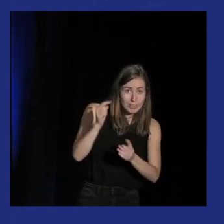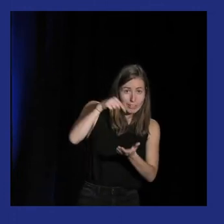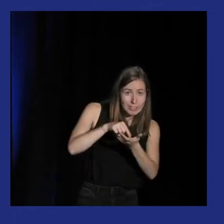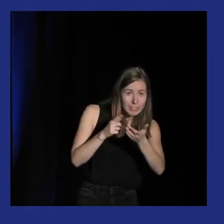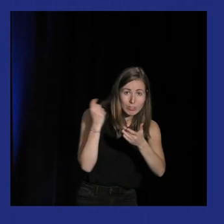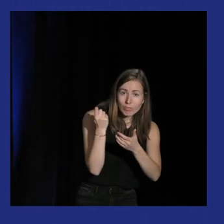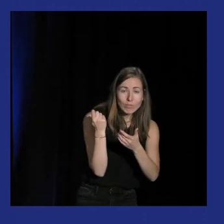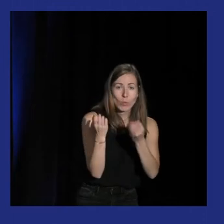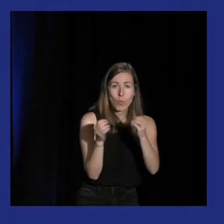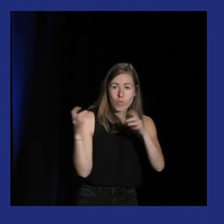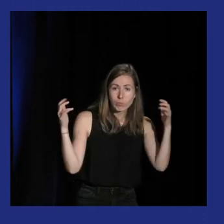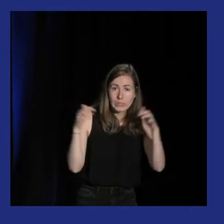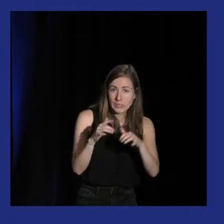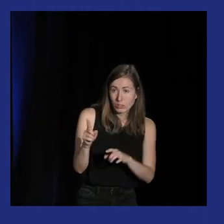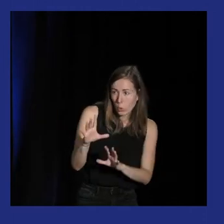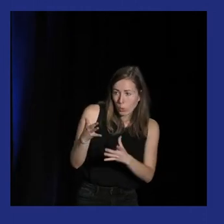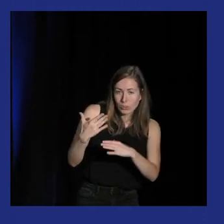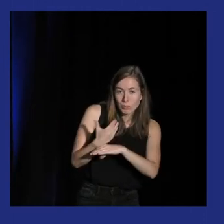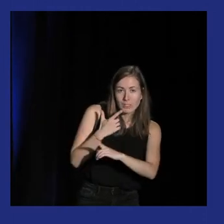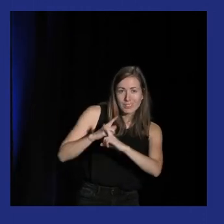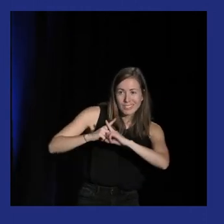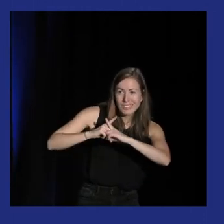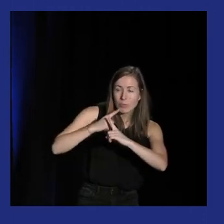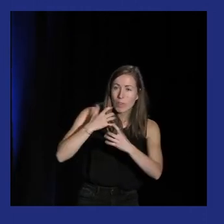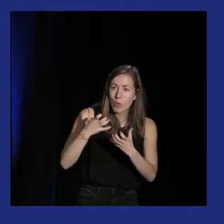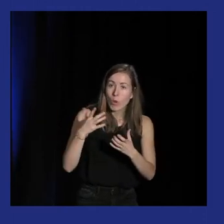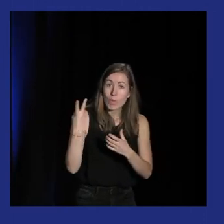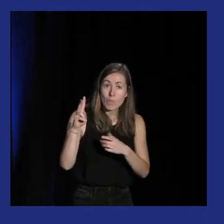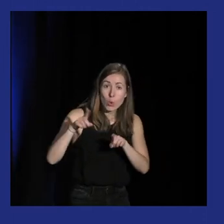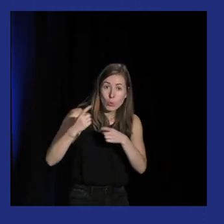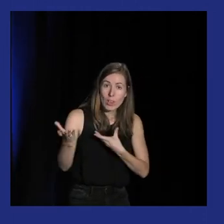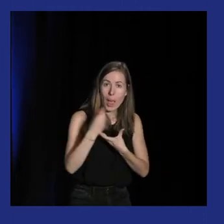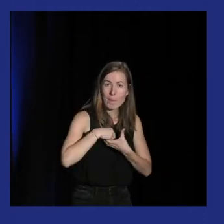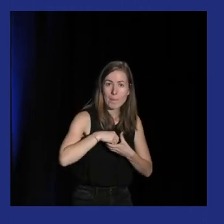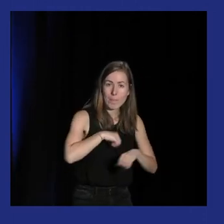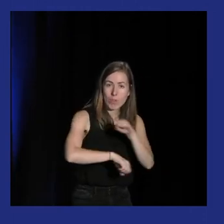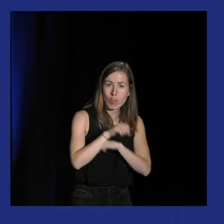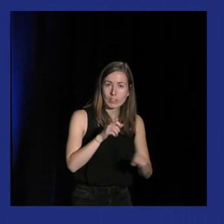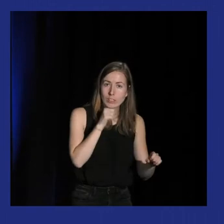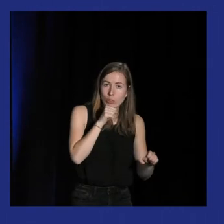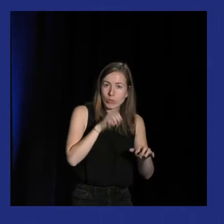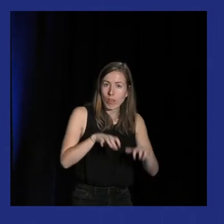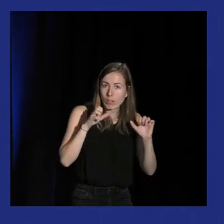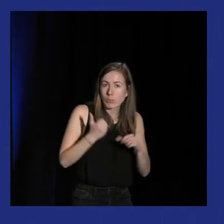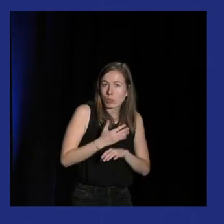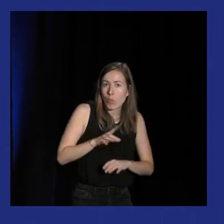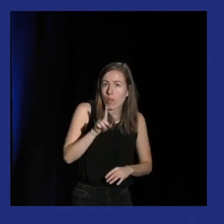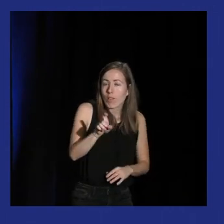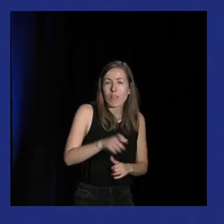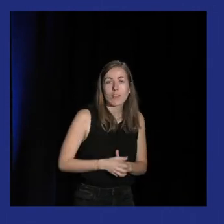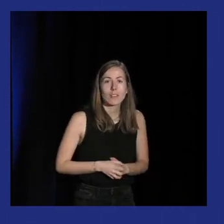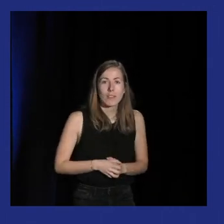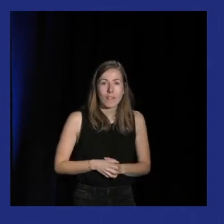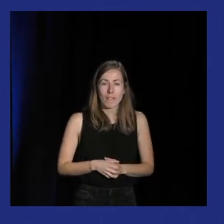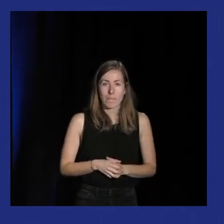ça se passe les discussions avec un éditeur quand tu veux inclure leur musique dans un de tes concerts alors c'est un peu c'est